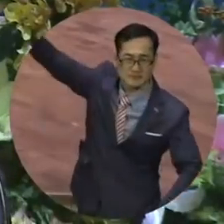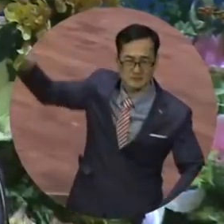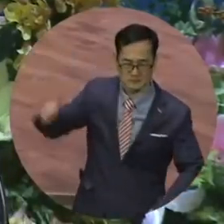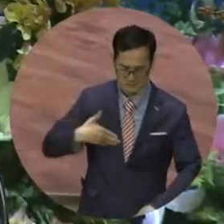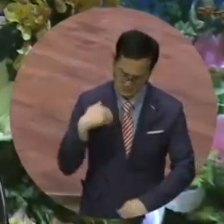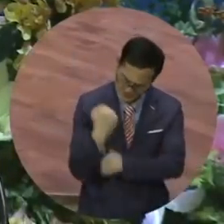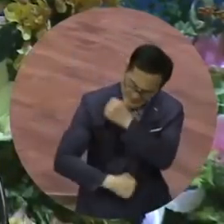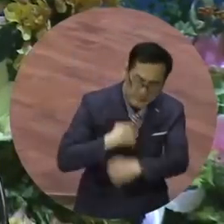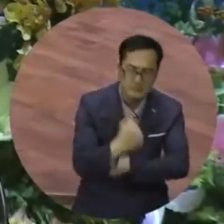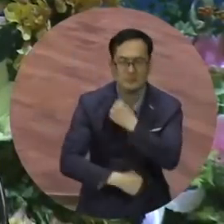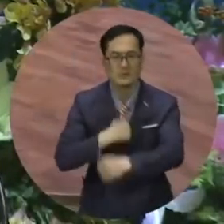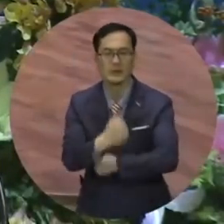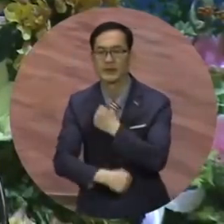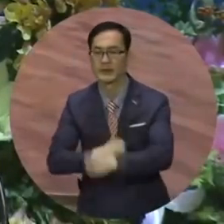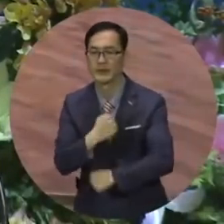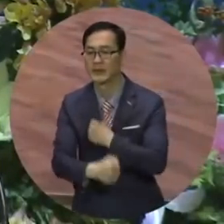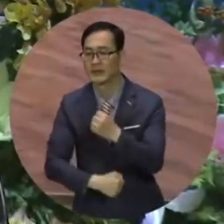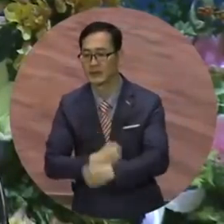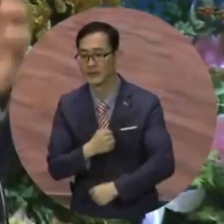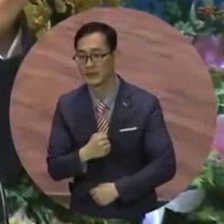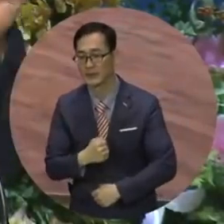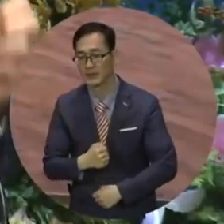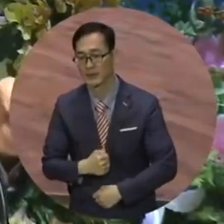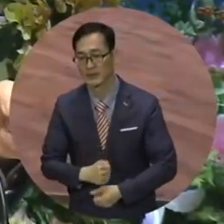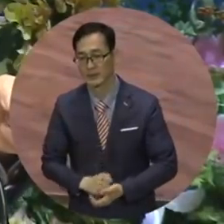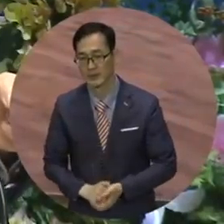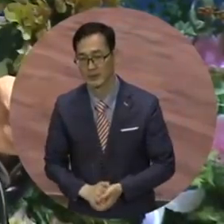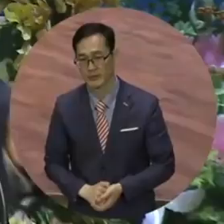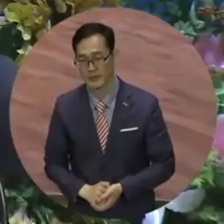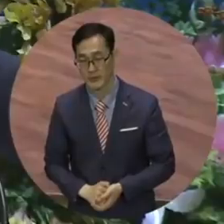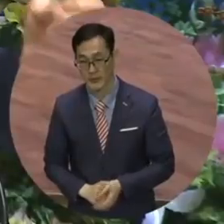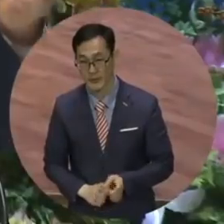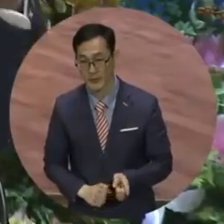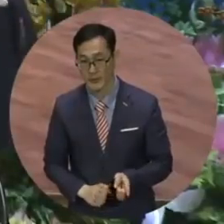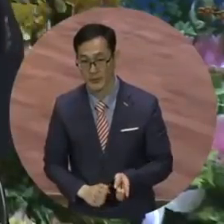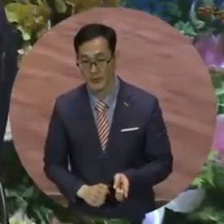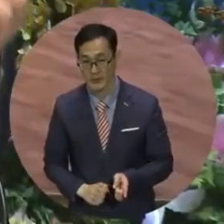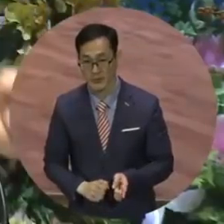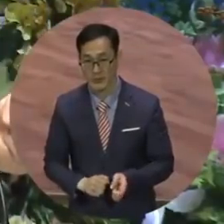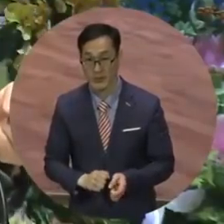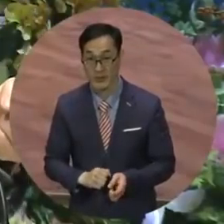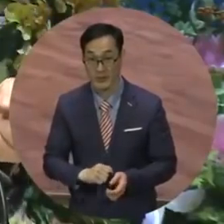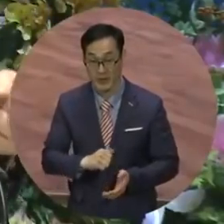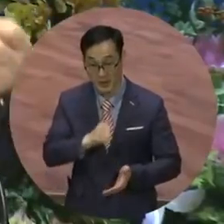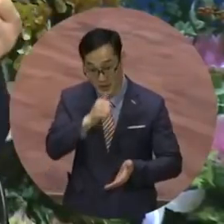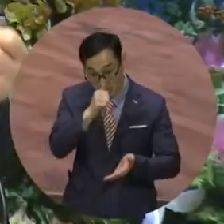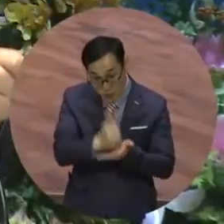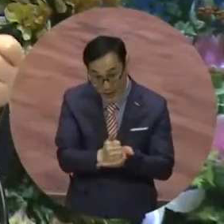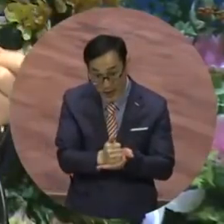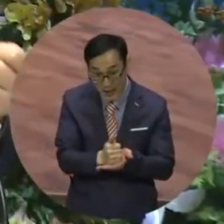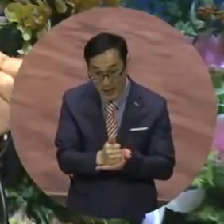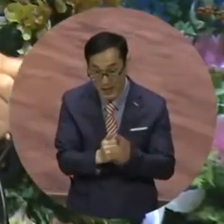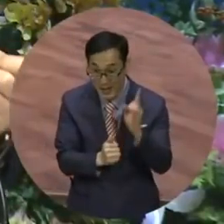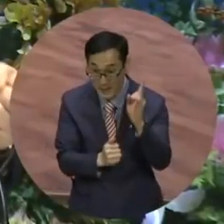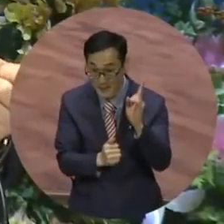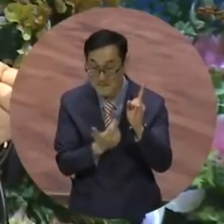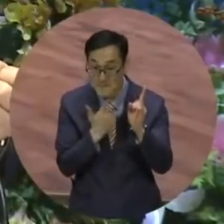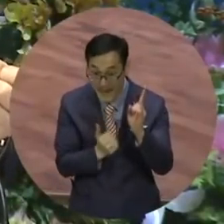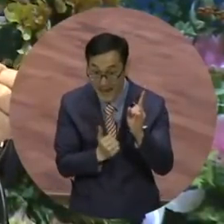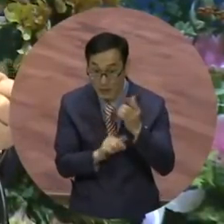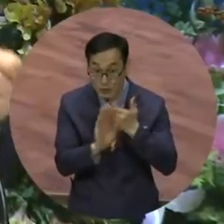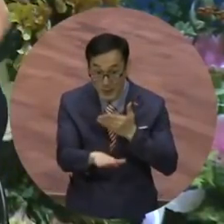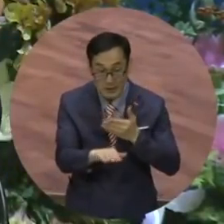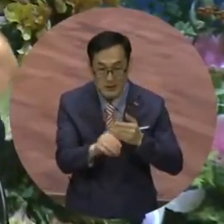됐어. 죄를 지으면 어떻게 돼요? 잡혀요. 무슨 죄든지 한번 지으면 잡혀요. 딱 잡혀가 노예가